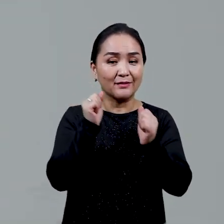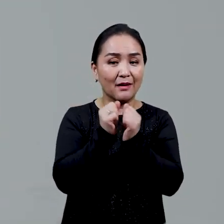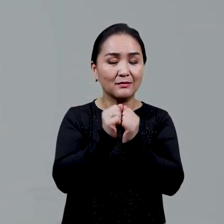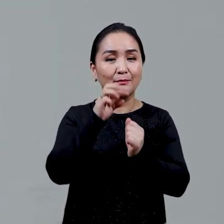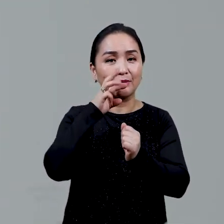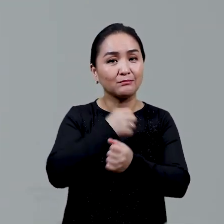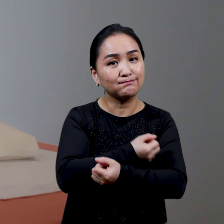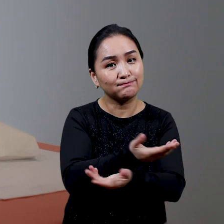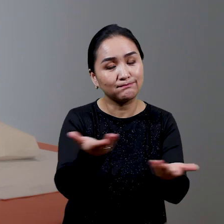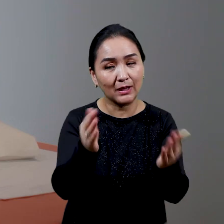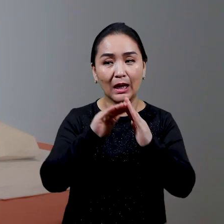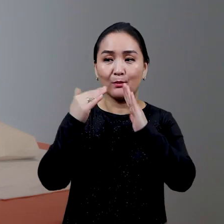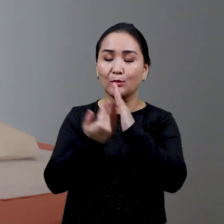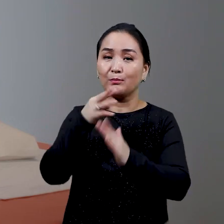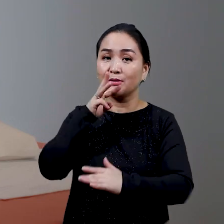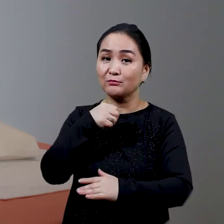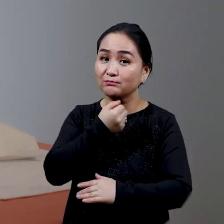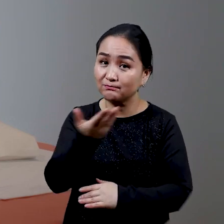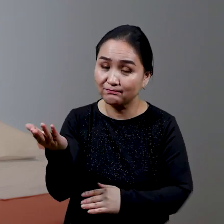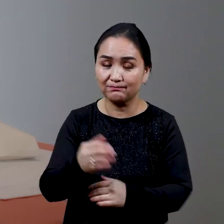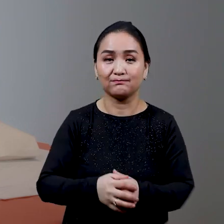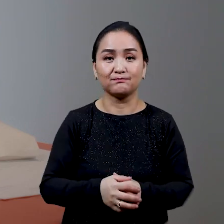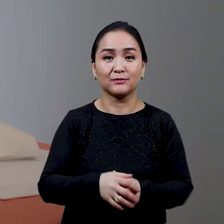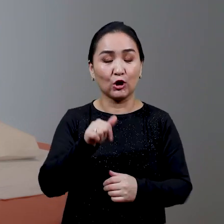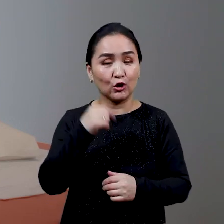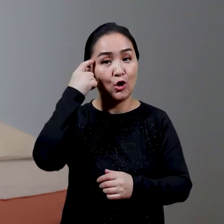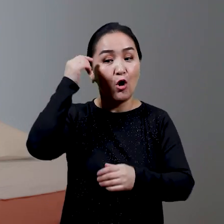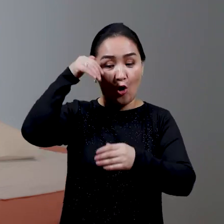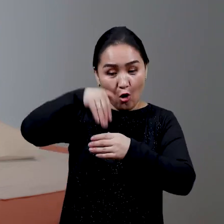олон найзуудтай түгээрэй, найз нөхдөдөө хэлээрэй, гэр бүлийнхэнтэй хэлээрэй.